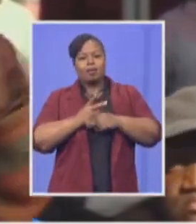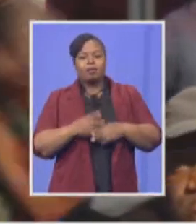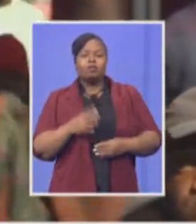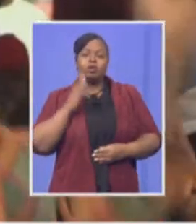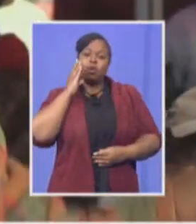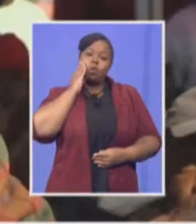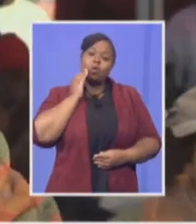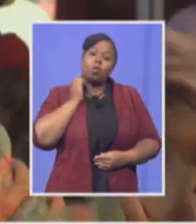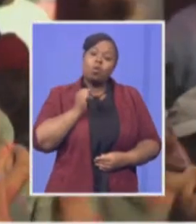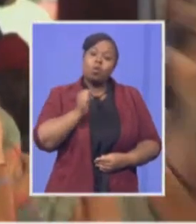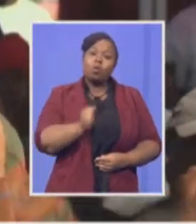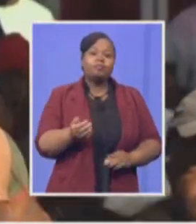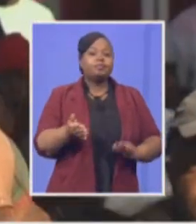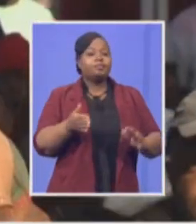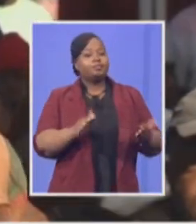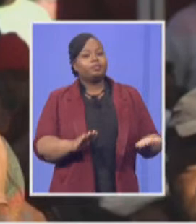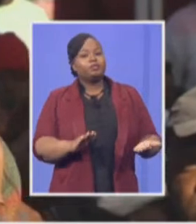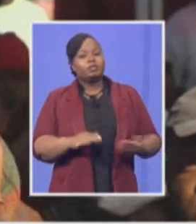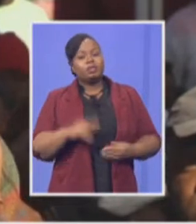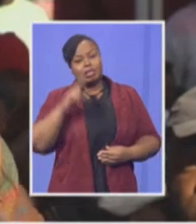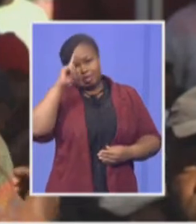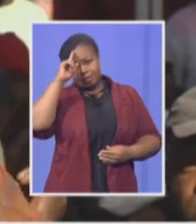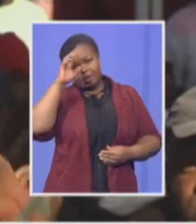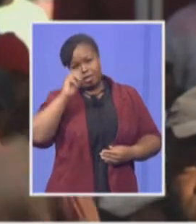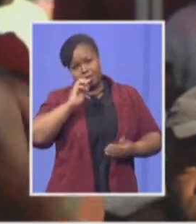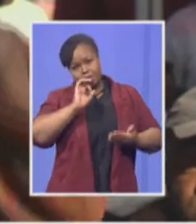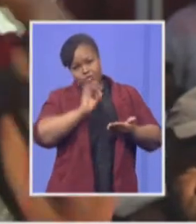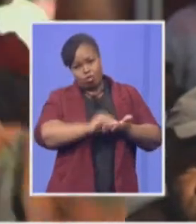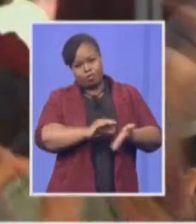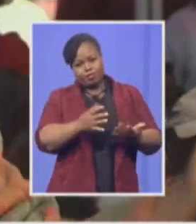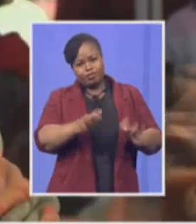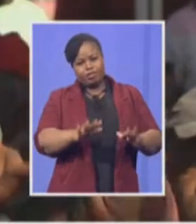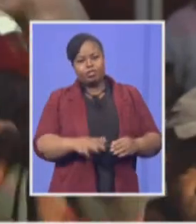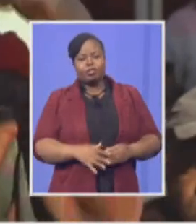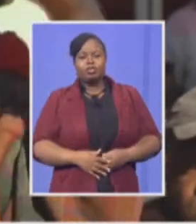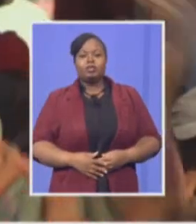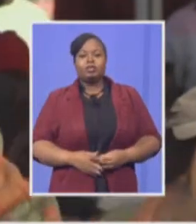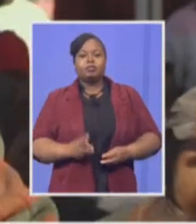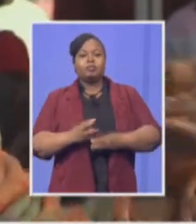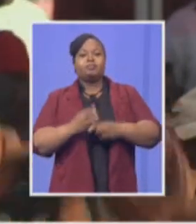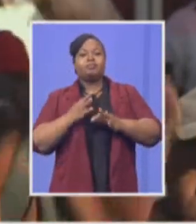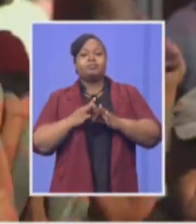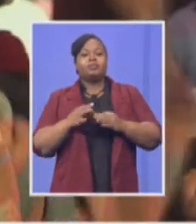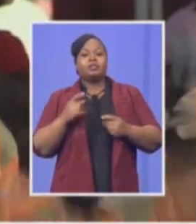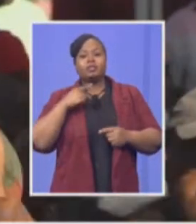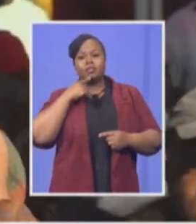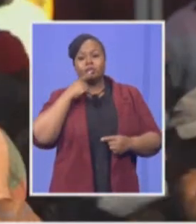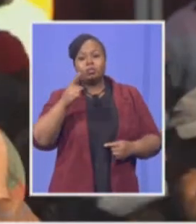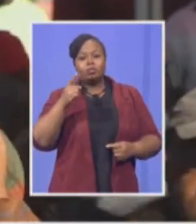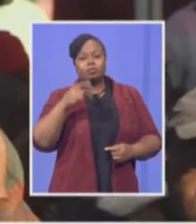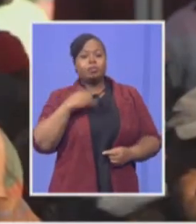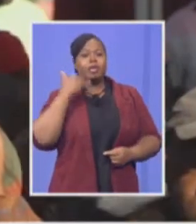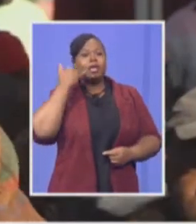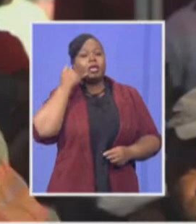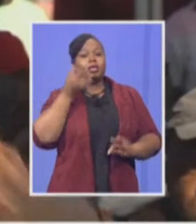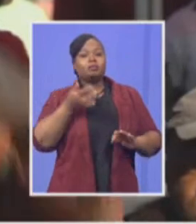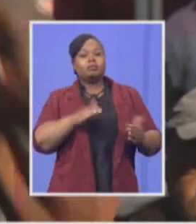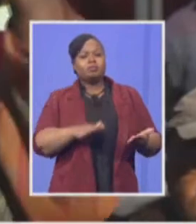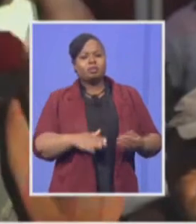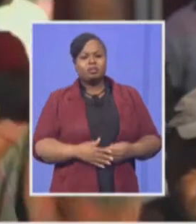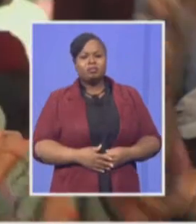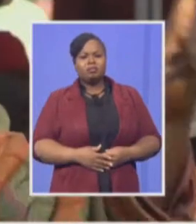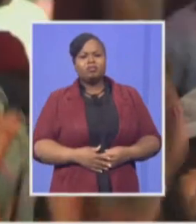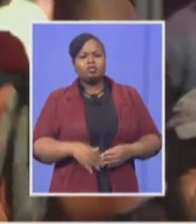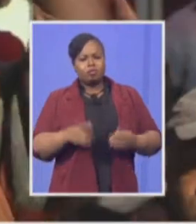bethu bahamba emhlabeni bathenjiswa uMandela. Abazali bethu bahambile emhlabeni bathenjiswa uMbeki.